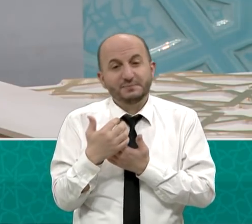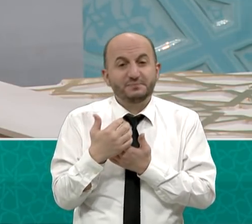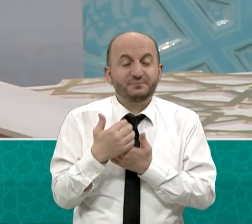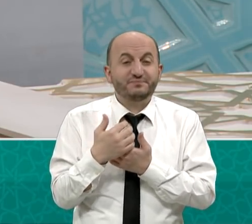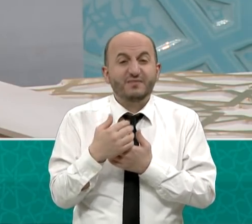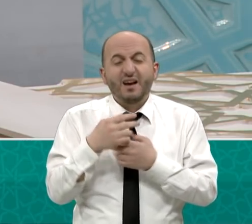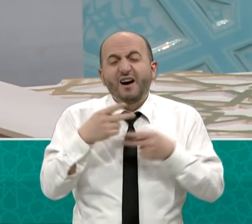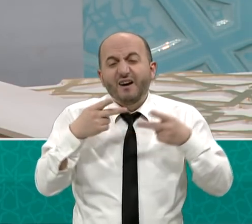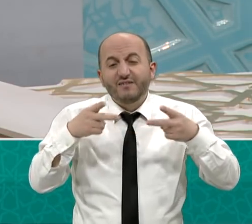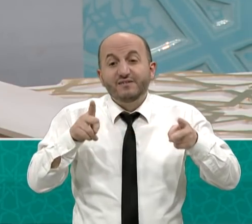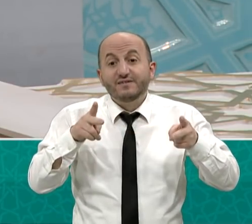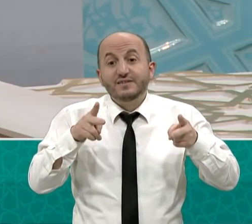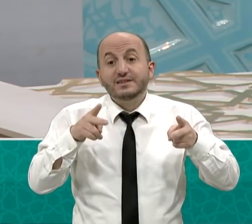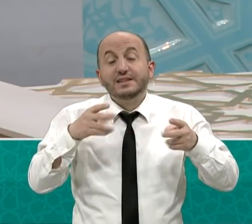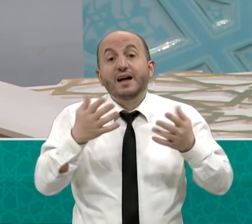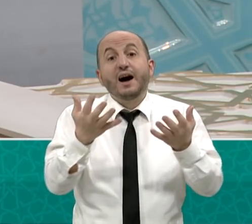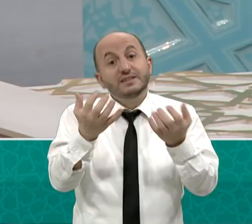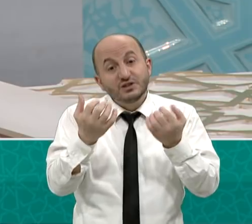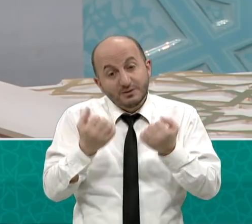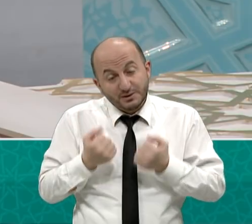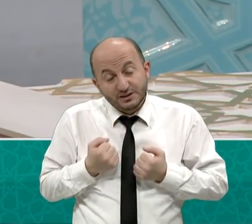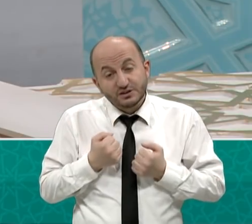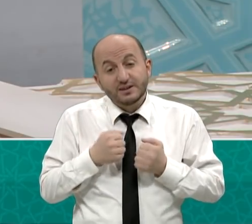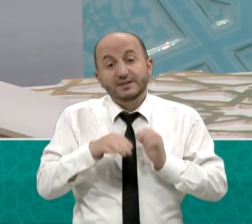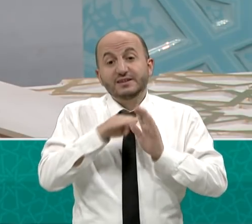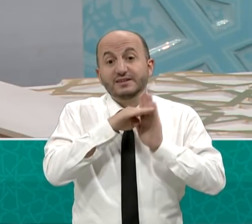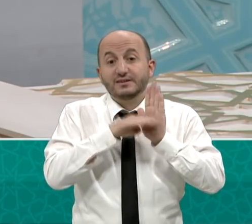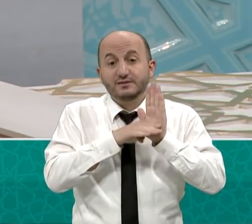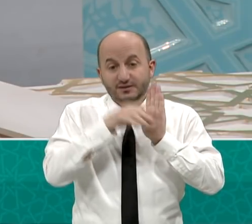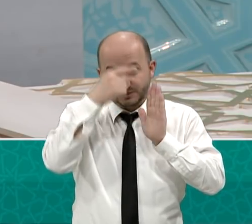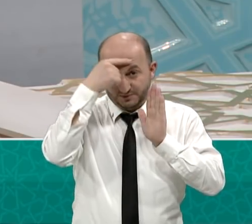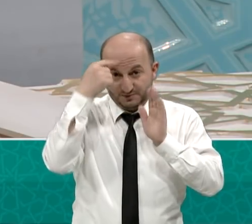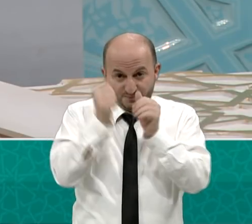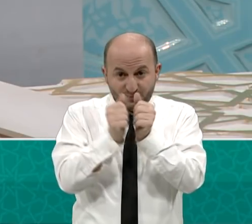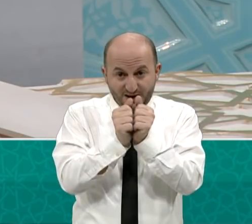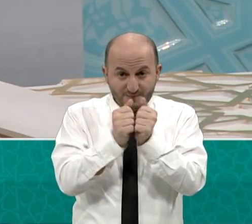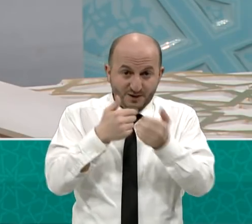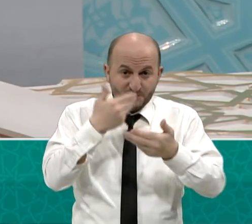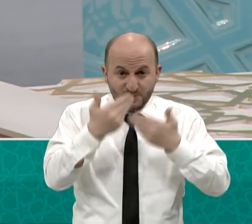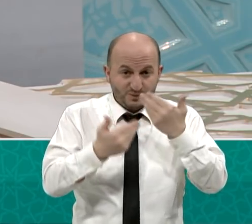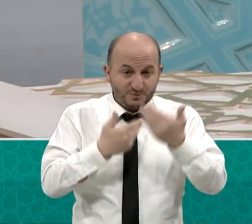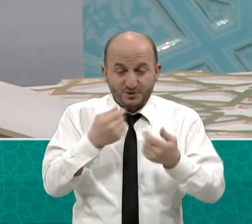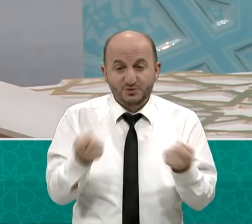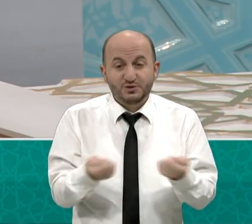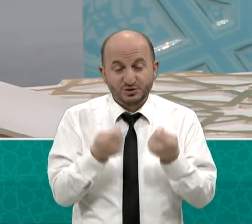merhametini, affını celbedecek ilkeleri inşallah birlikte müzakere etmeye